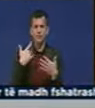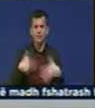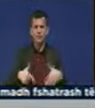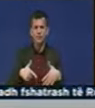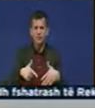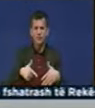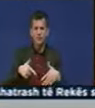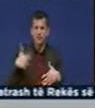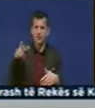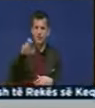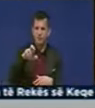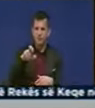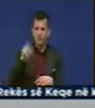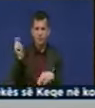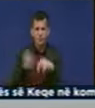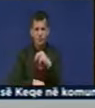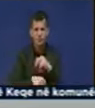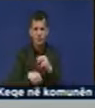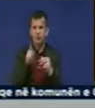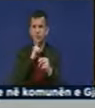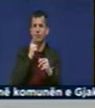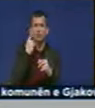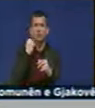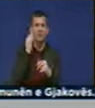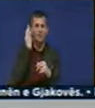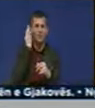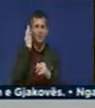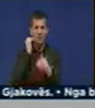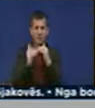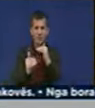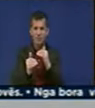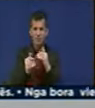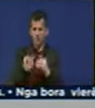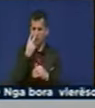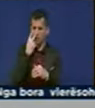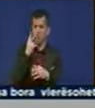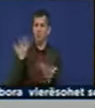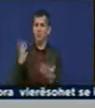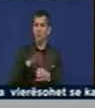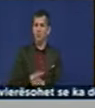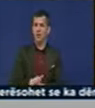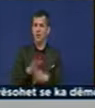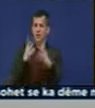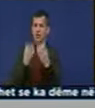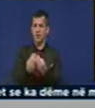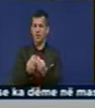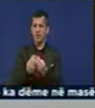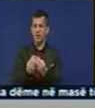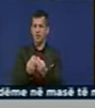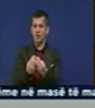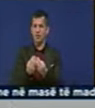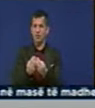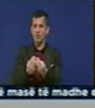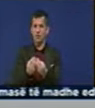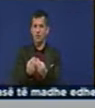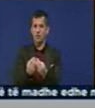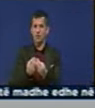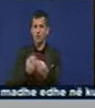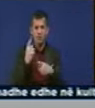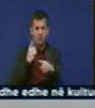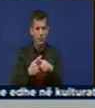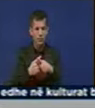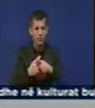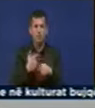gjoba për mos respektim gjinie, që është një shifër fyse dhe për dignitetin njerëzor edhe që ka bërë që